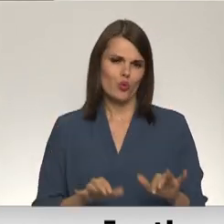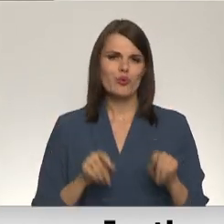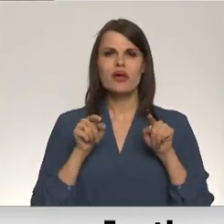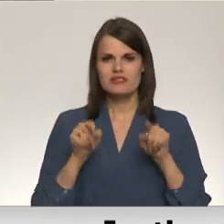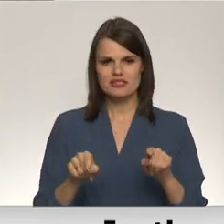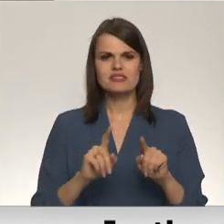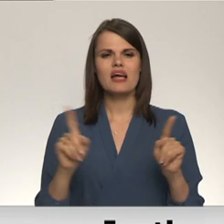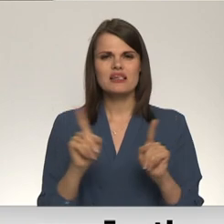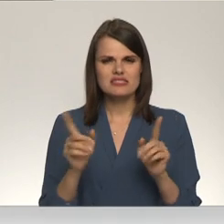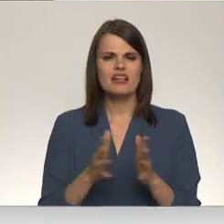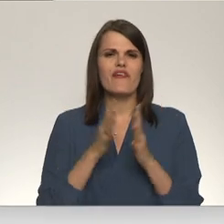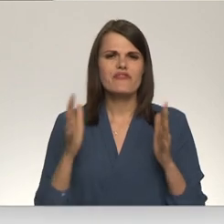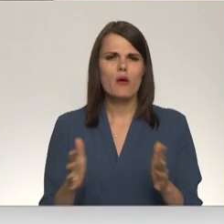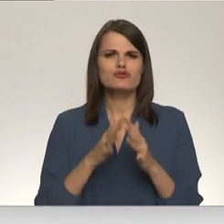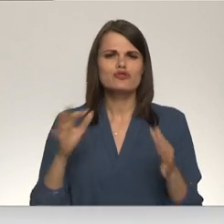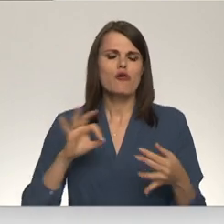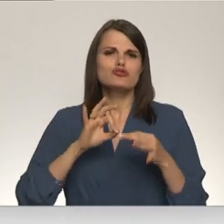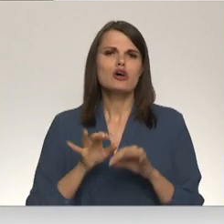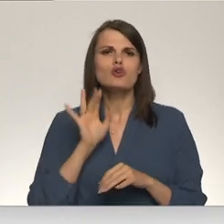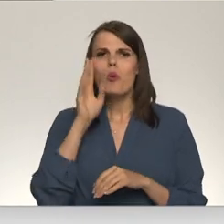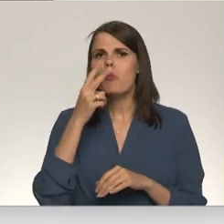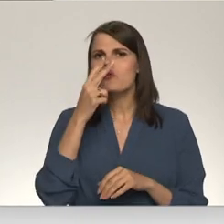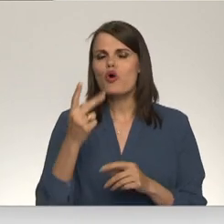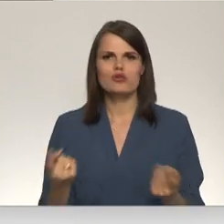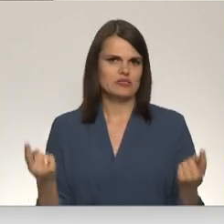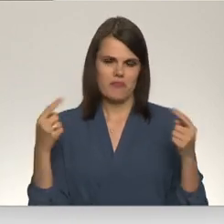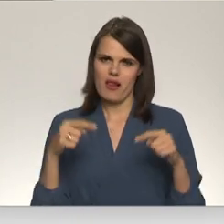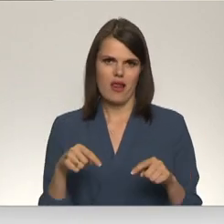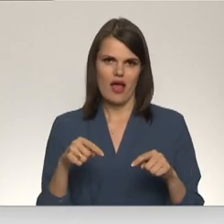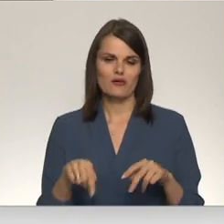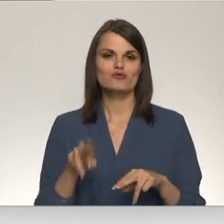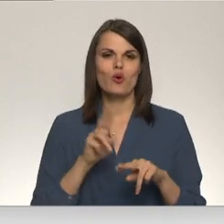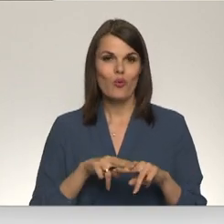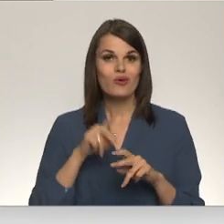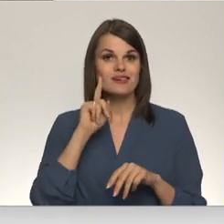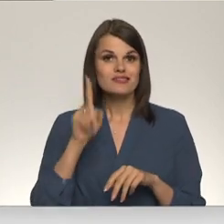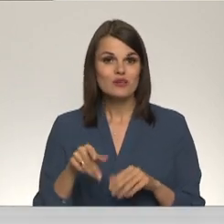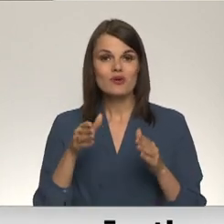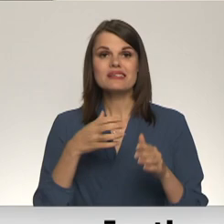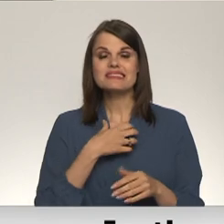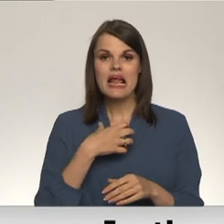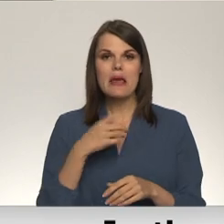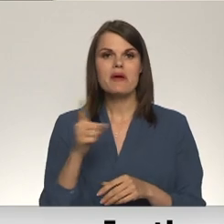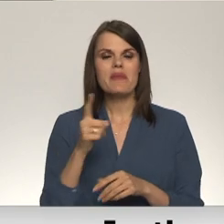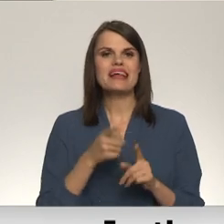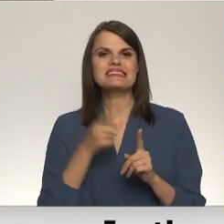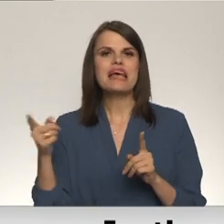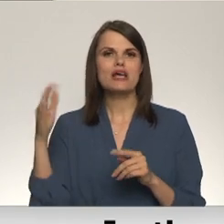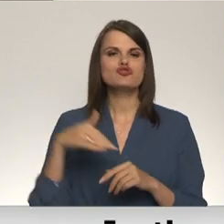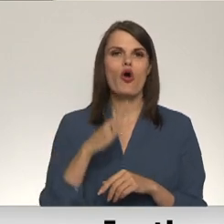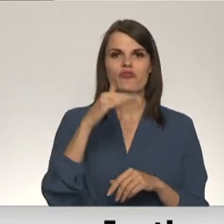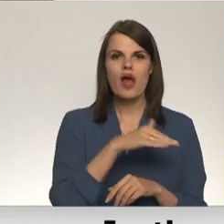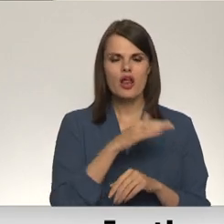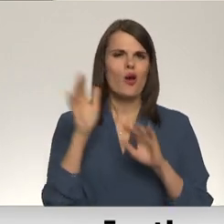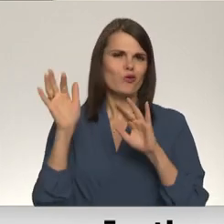ir daudz sarežģītāk prognozējams laiks, un zinot, ka slimībai sezonalitāte